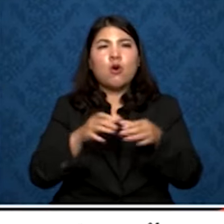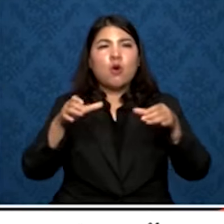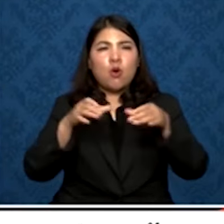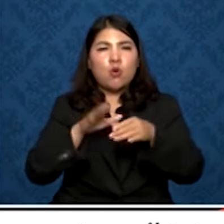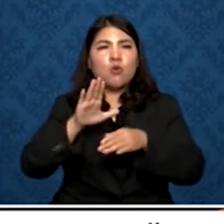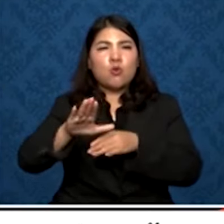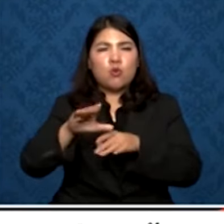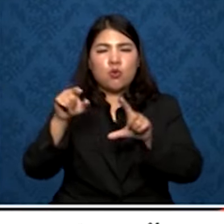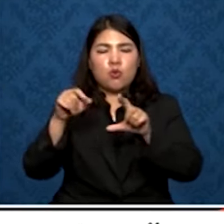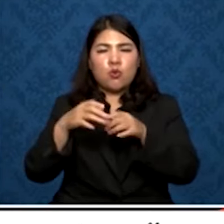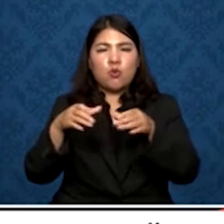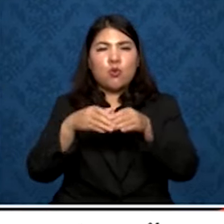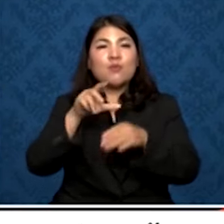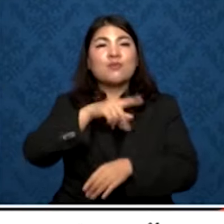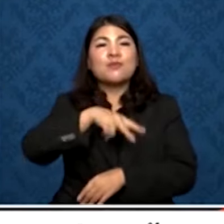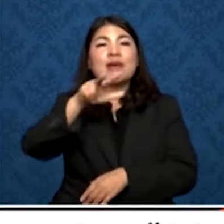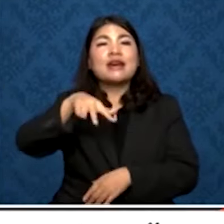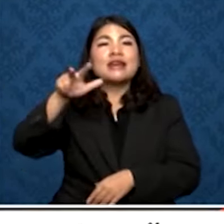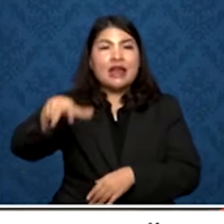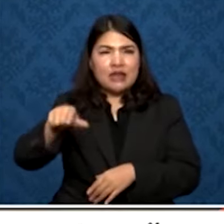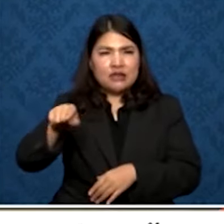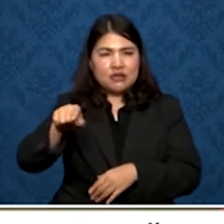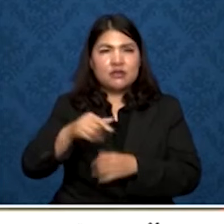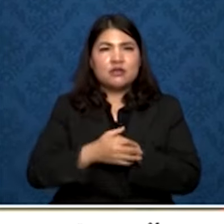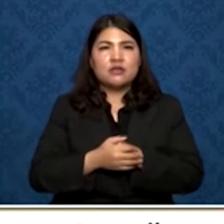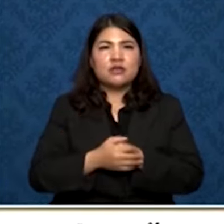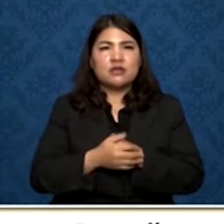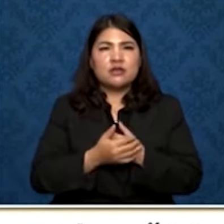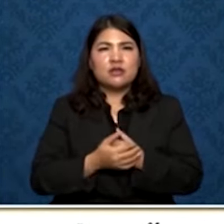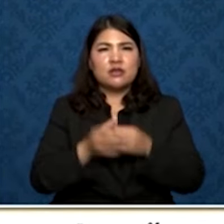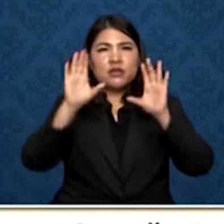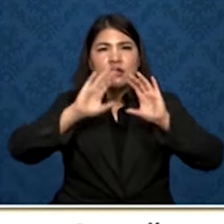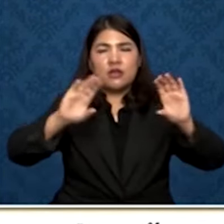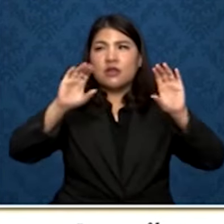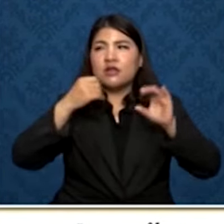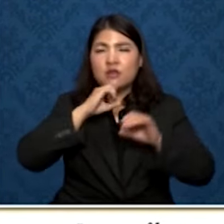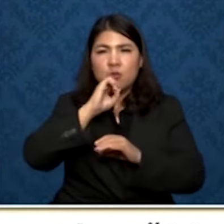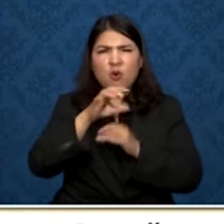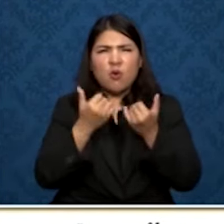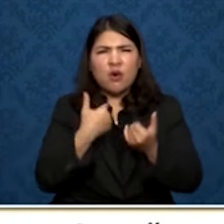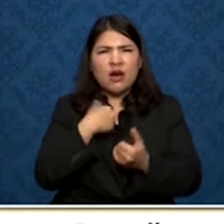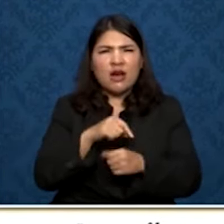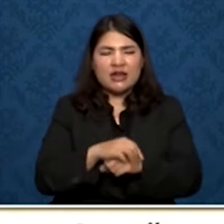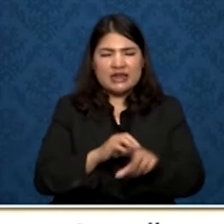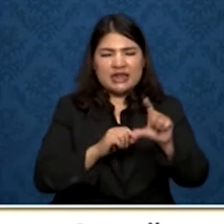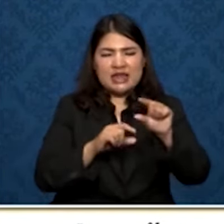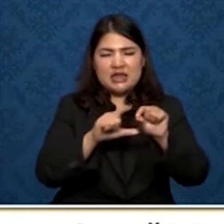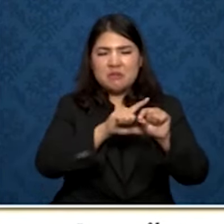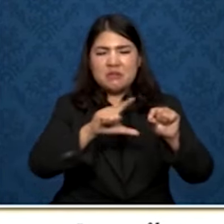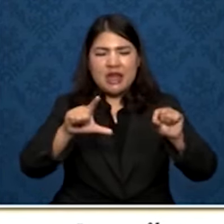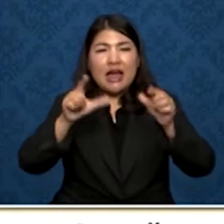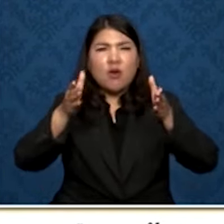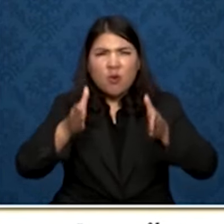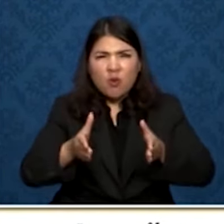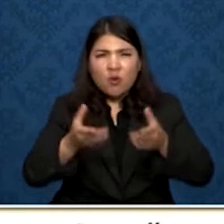เวลาหาเสี Hoffซึงนายบายมีการที่บอกว่า ให้เราทำ 20 ลานคน 20 ล้าน